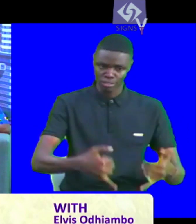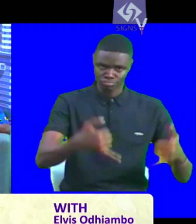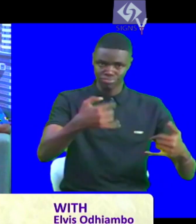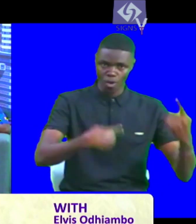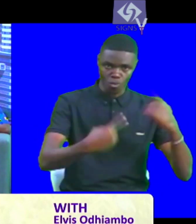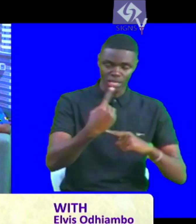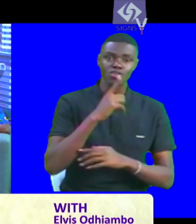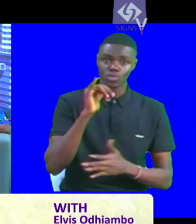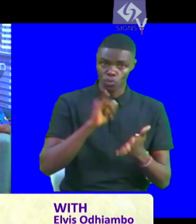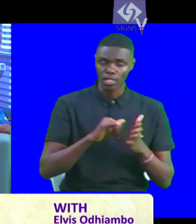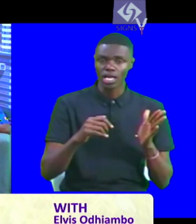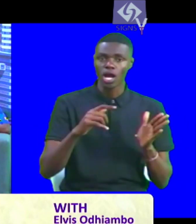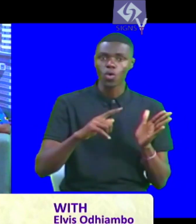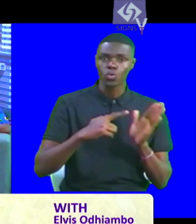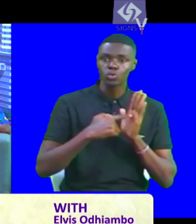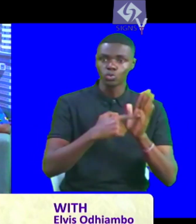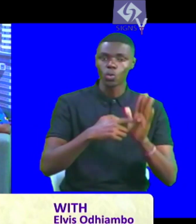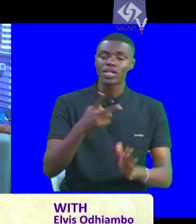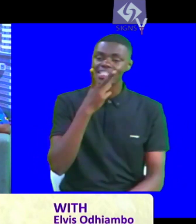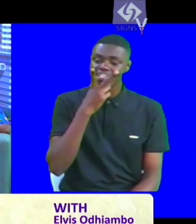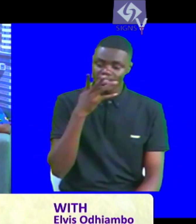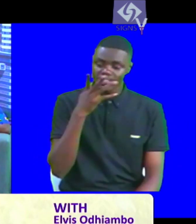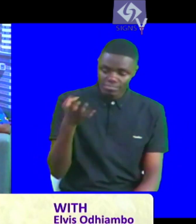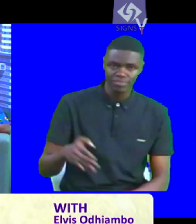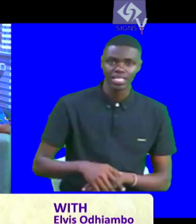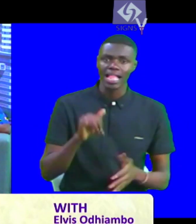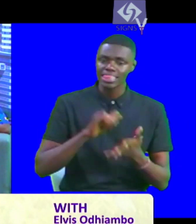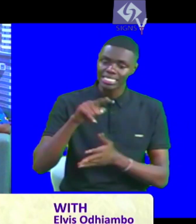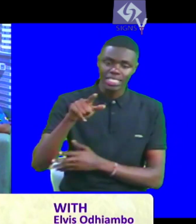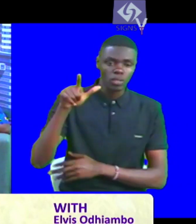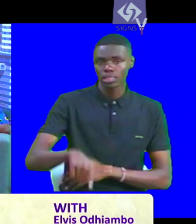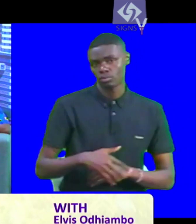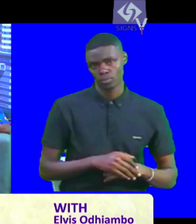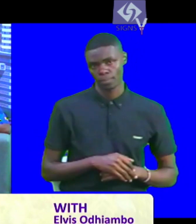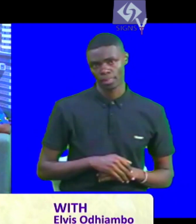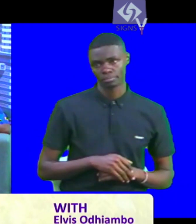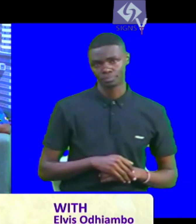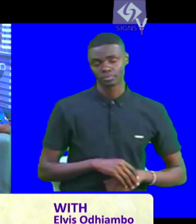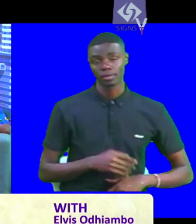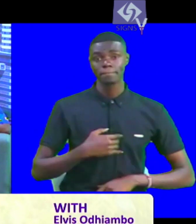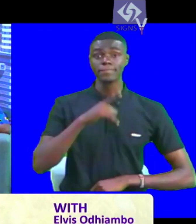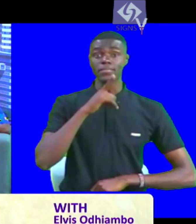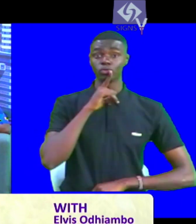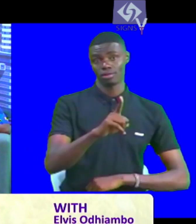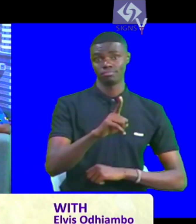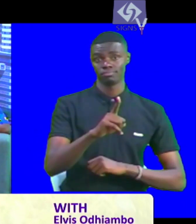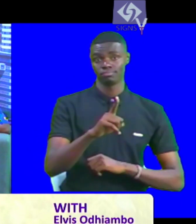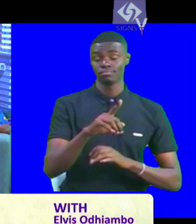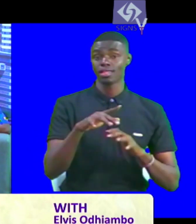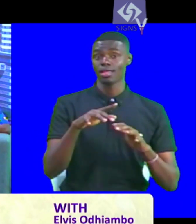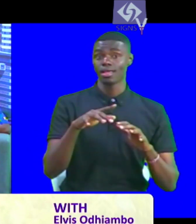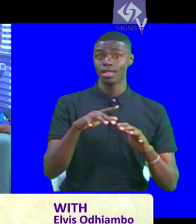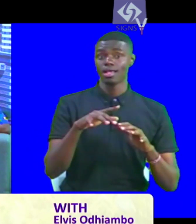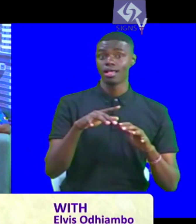kikombe, so that kuburufu yani akina Elvis hapa wao wako chini. So mimi niko sure hiyo